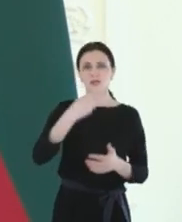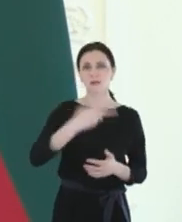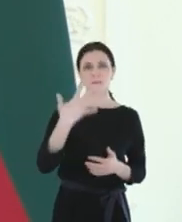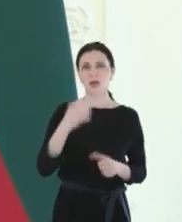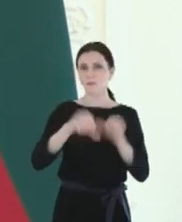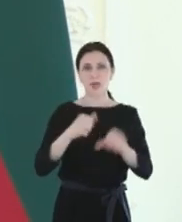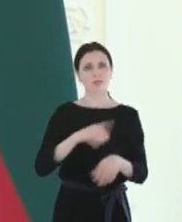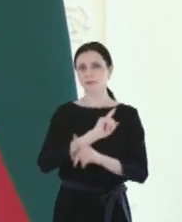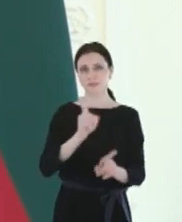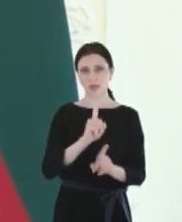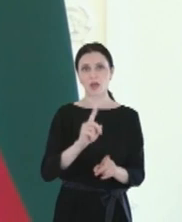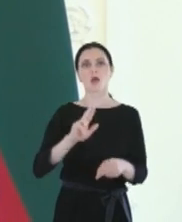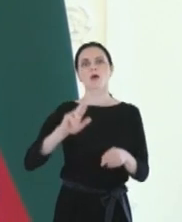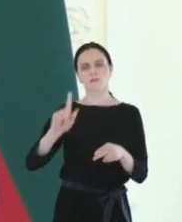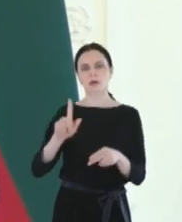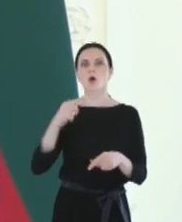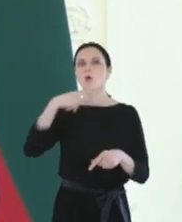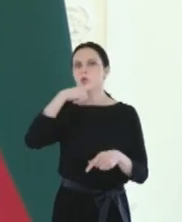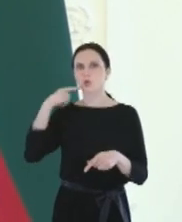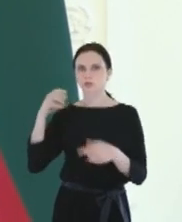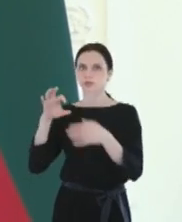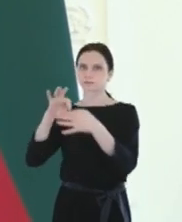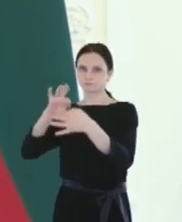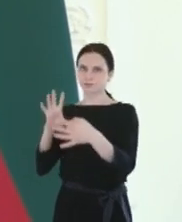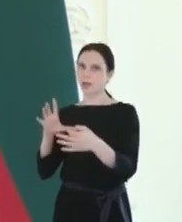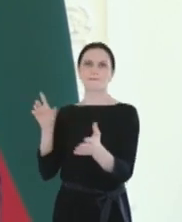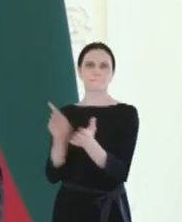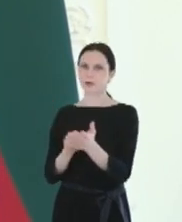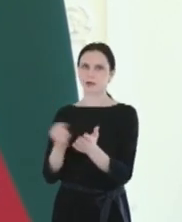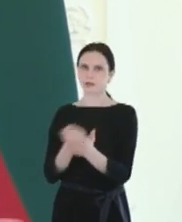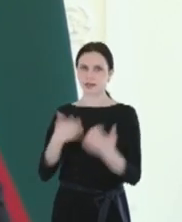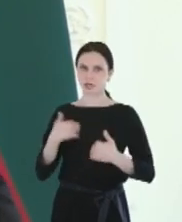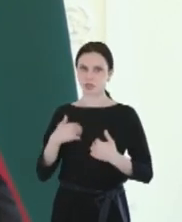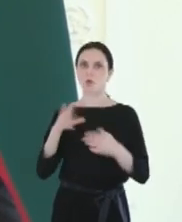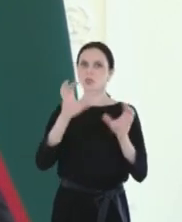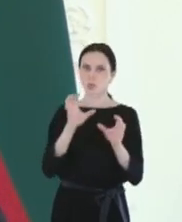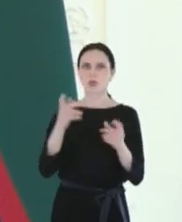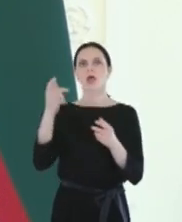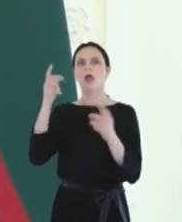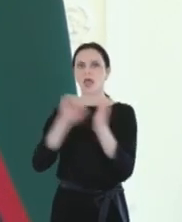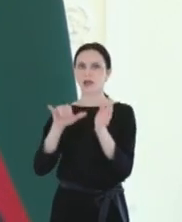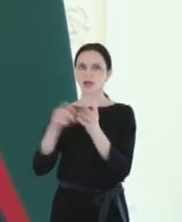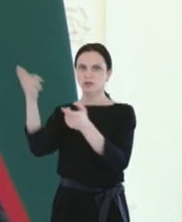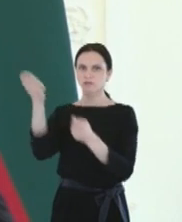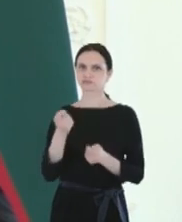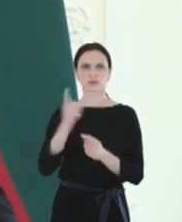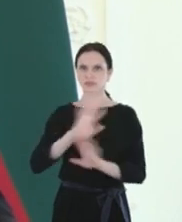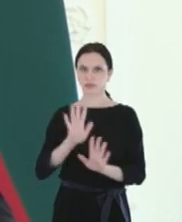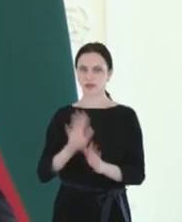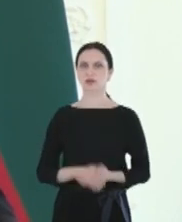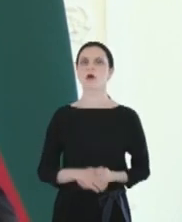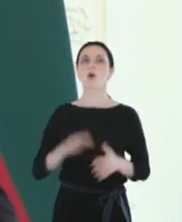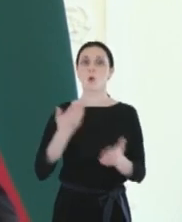2025 metų ir nuo Rusijos tinklų turime atsijungti kaip galima anksčiau, nes elektros energija gali tapti dar